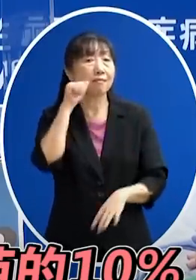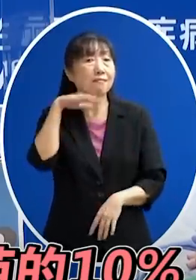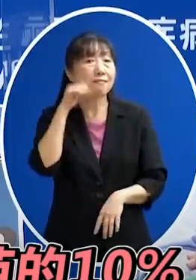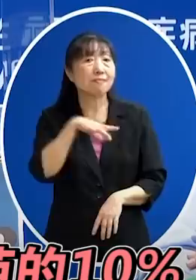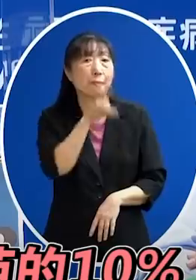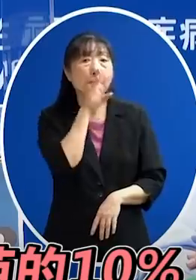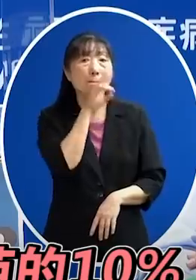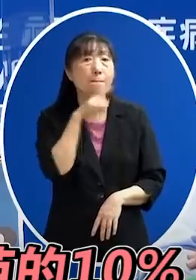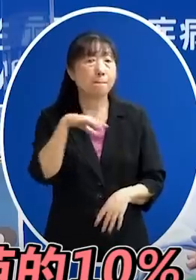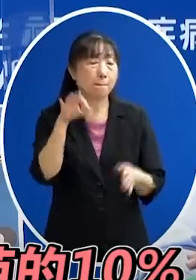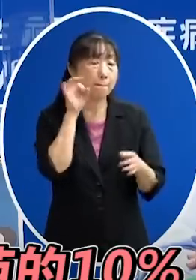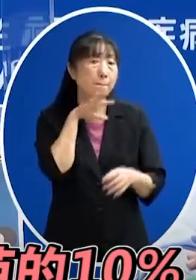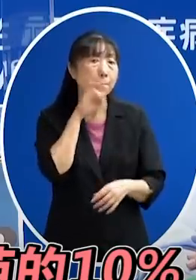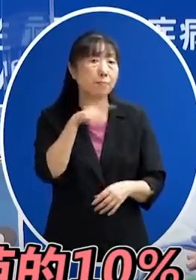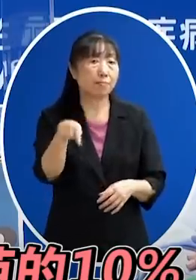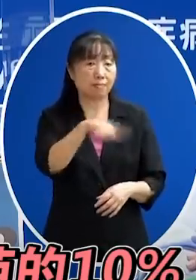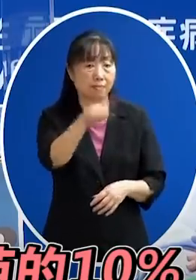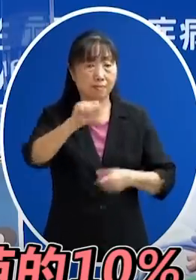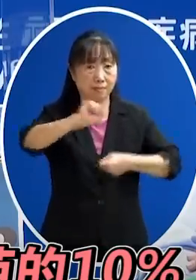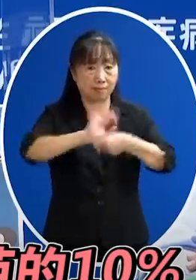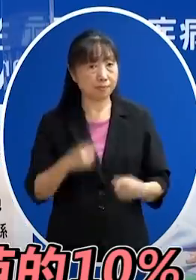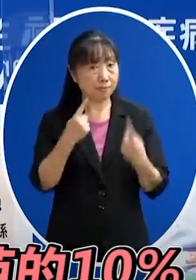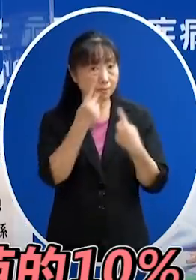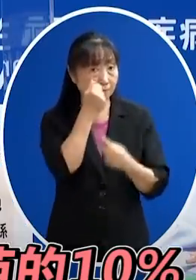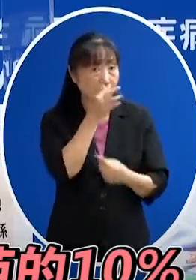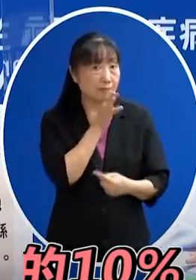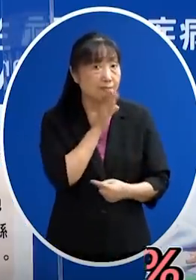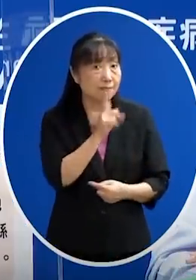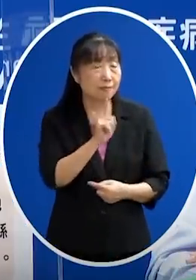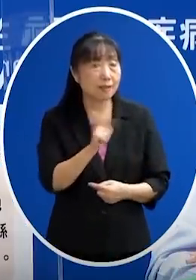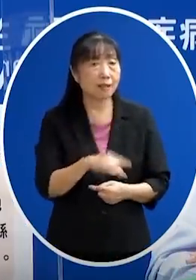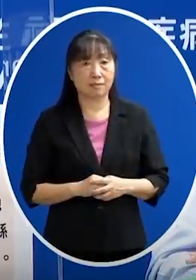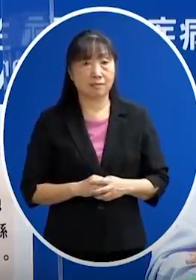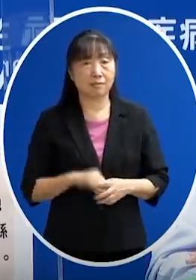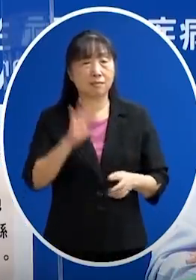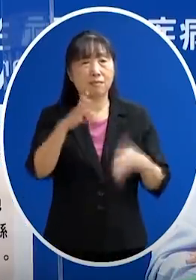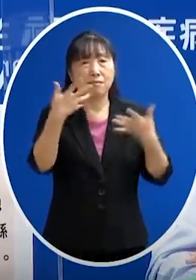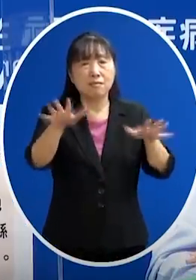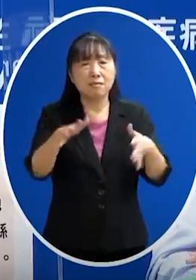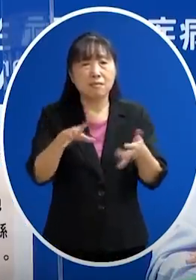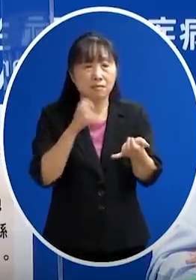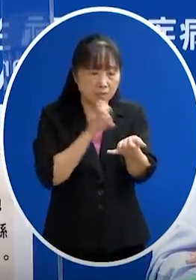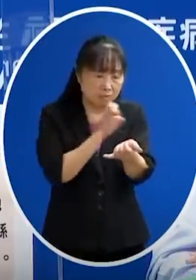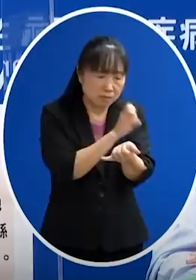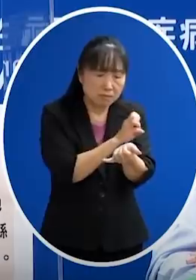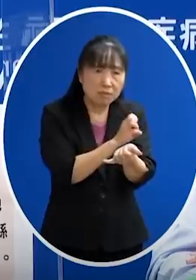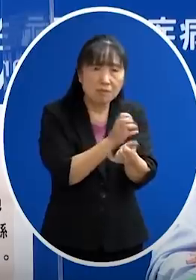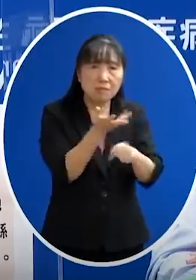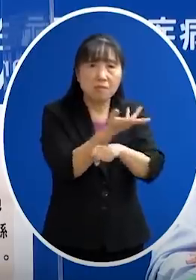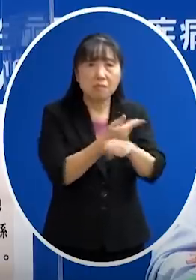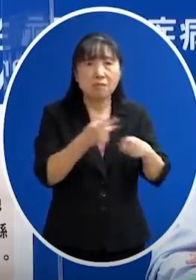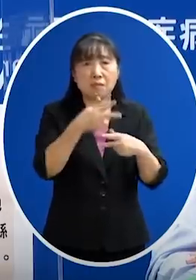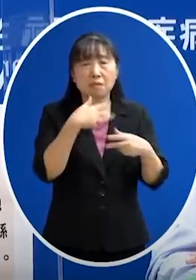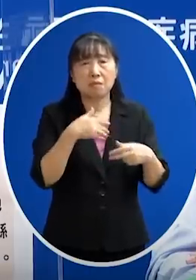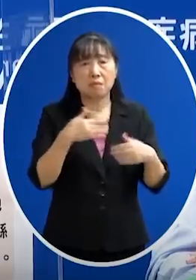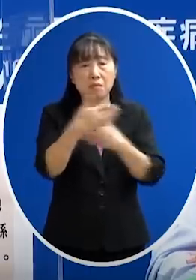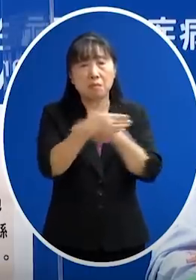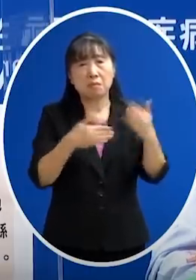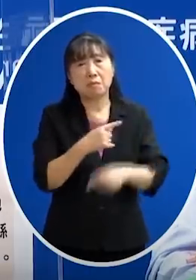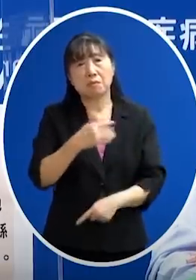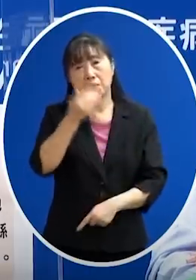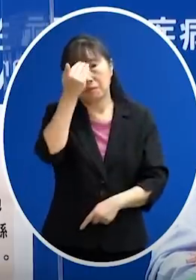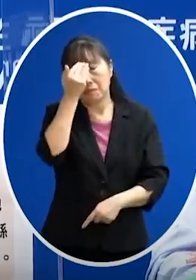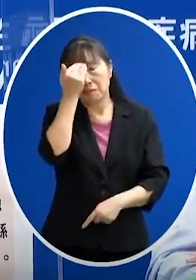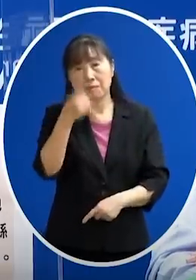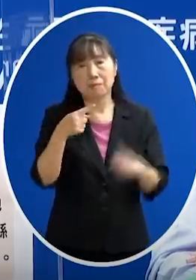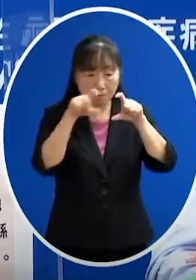中、彰化。会加发5%，对于连江县离岛交通不便，也配送不易，人口较少，医疗